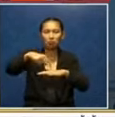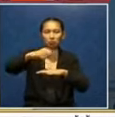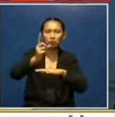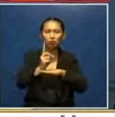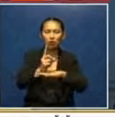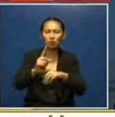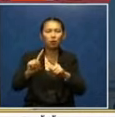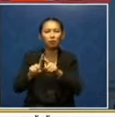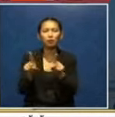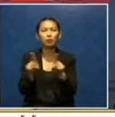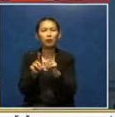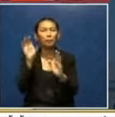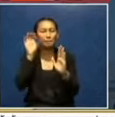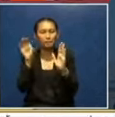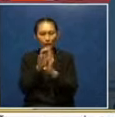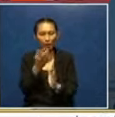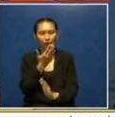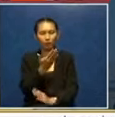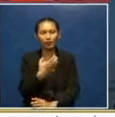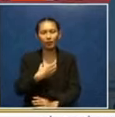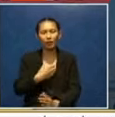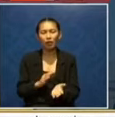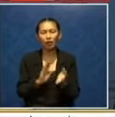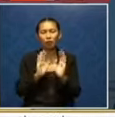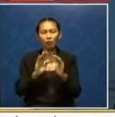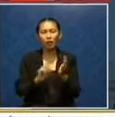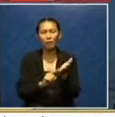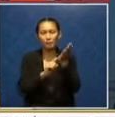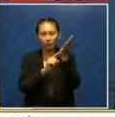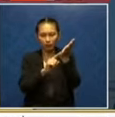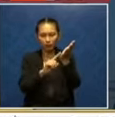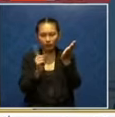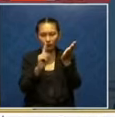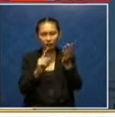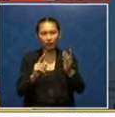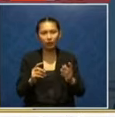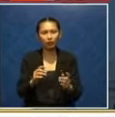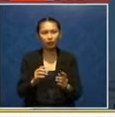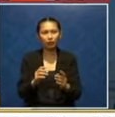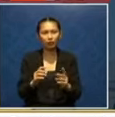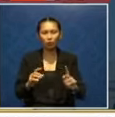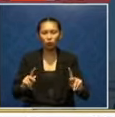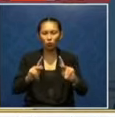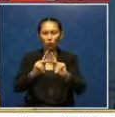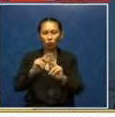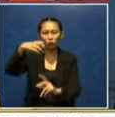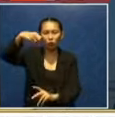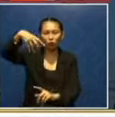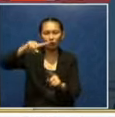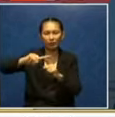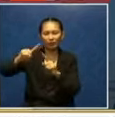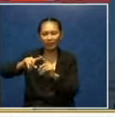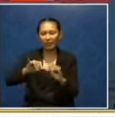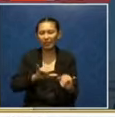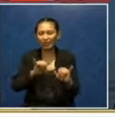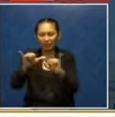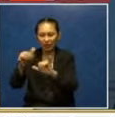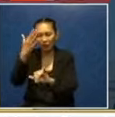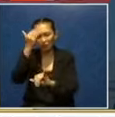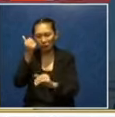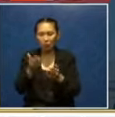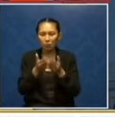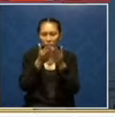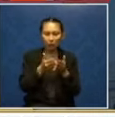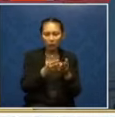ครับผมขอประธานสั่งการการไฟฟ้าย้ายสาวไฟฟ้าออกด้วยครับเพราะมีประชาชนเด็กนักเรียนสัญจรทางเรือเป็นจำนวน